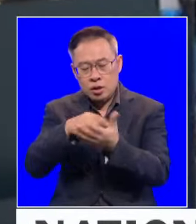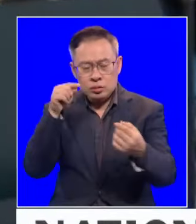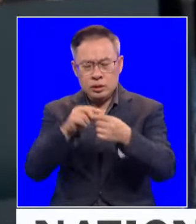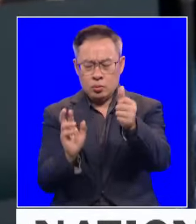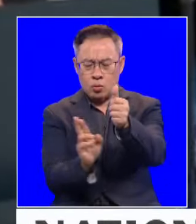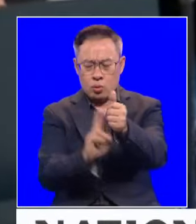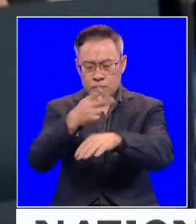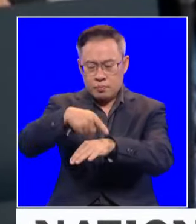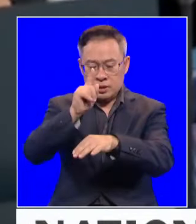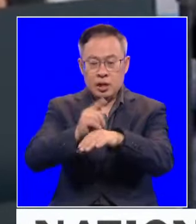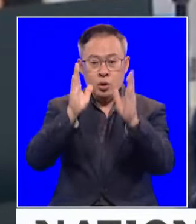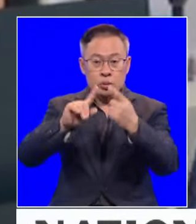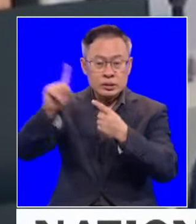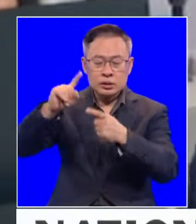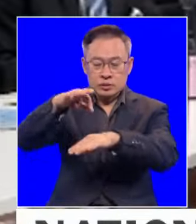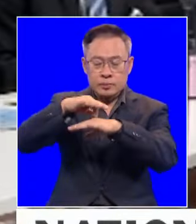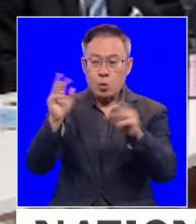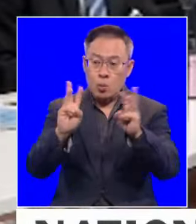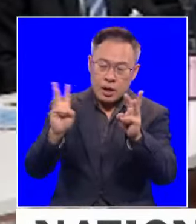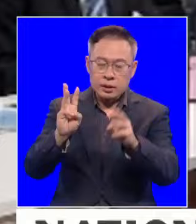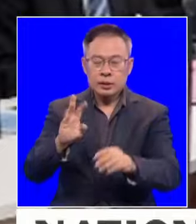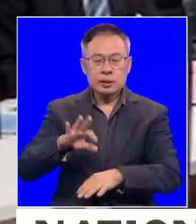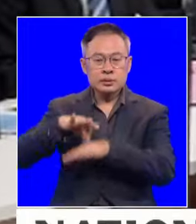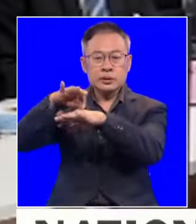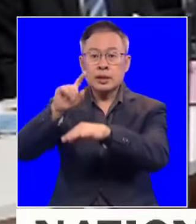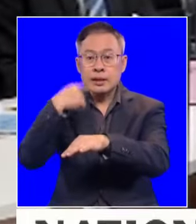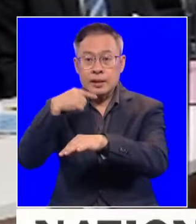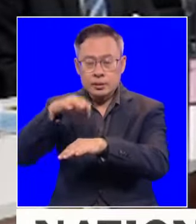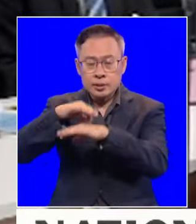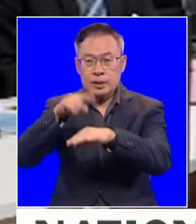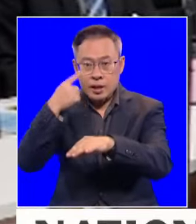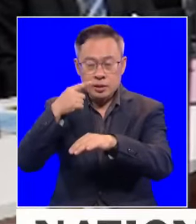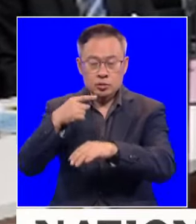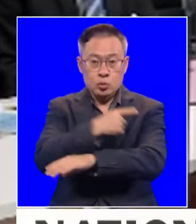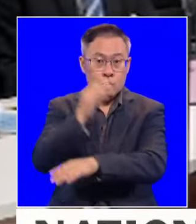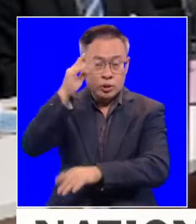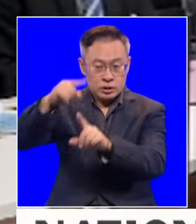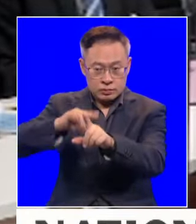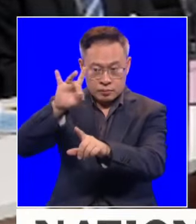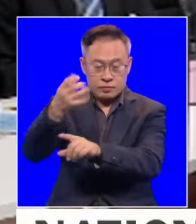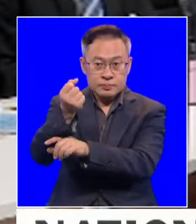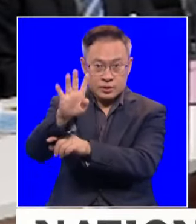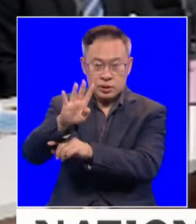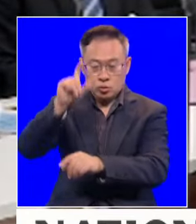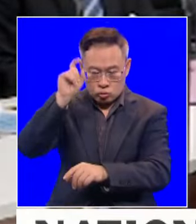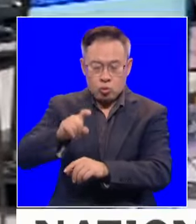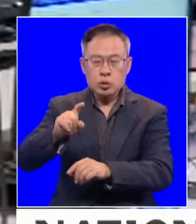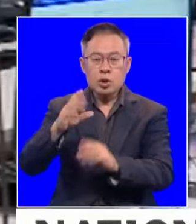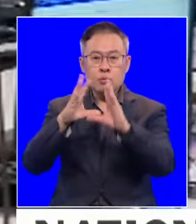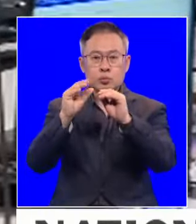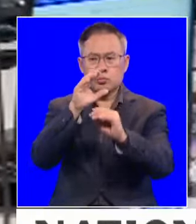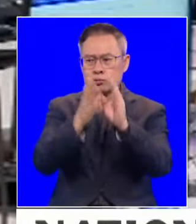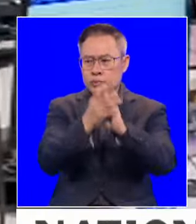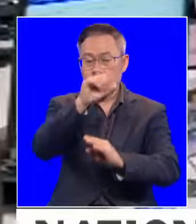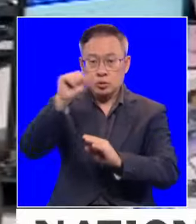ผู้แทนราษฎรคนที่1 นะคะที่จะมีขึ้นในวันพรุ่งนี้นะคะโดยข่าวก่อนหน้านี้นะคะก็ได้มีการพูดถึงนะค